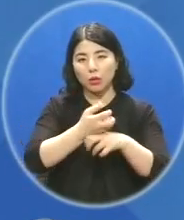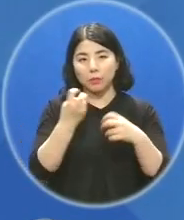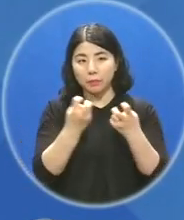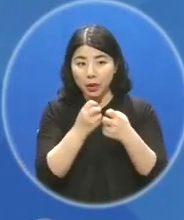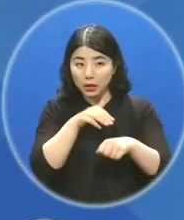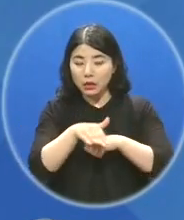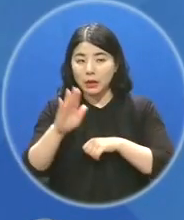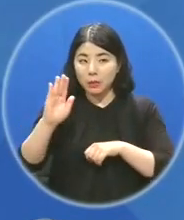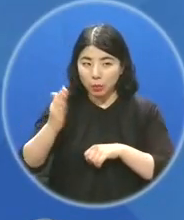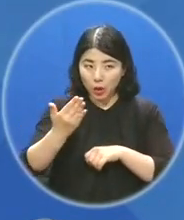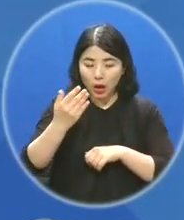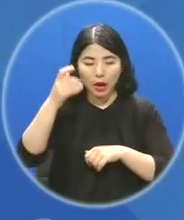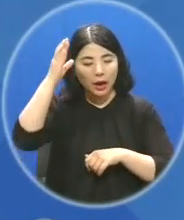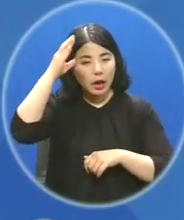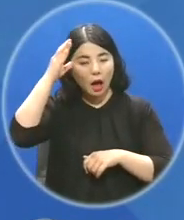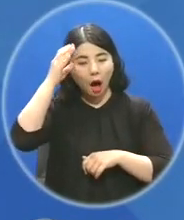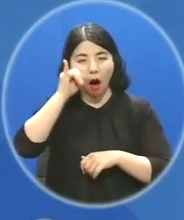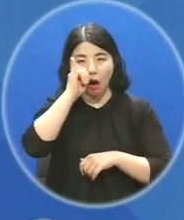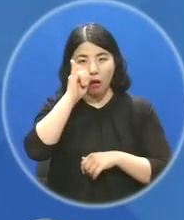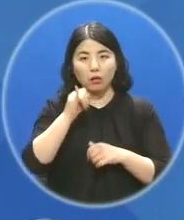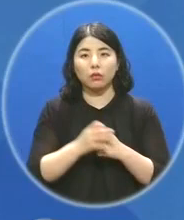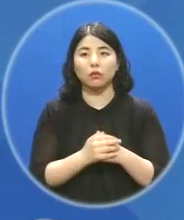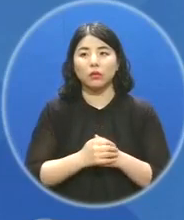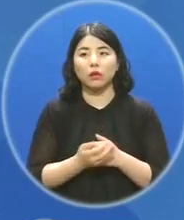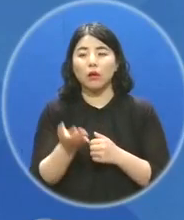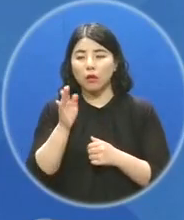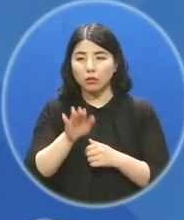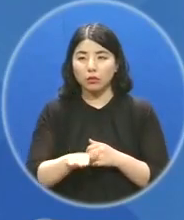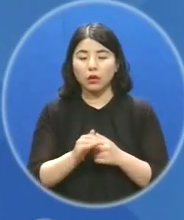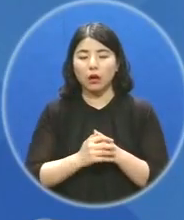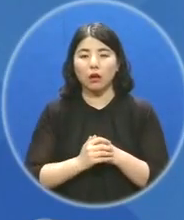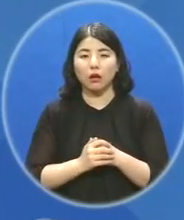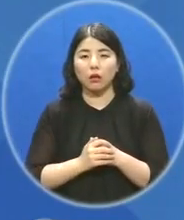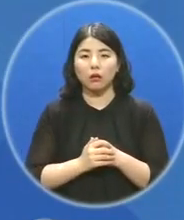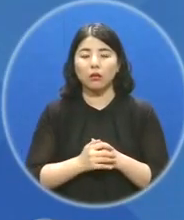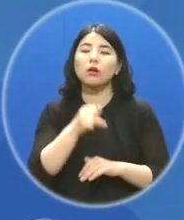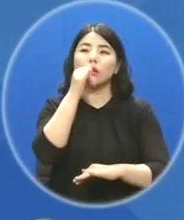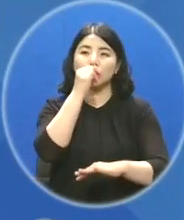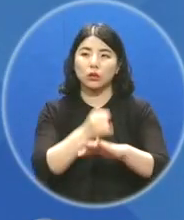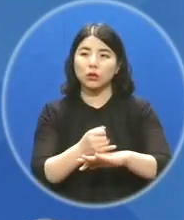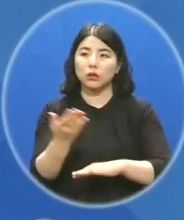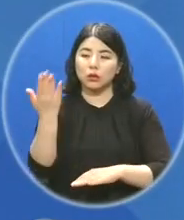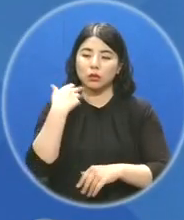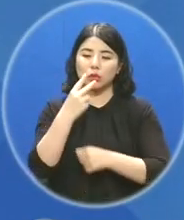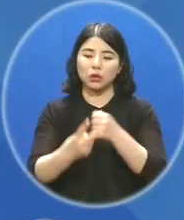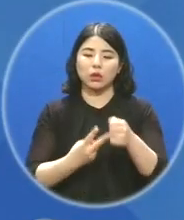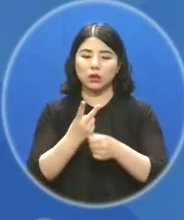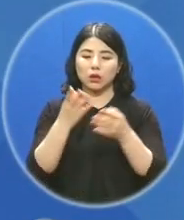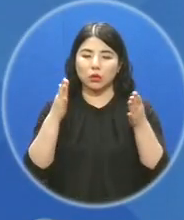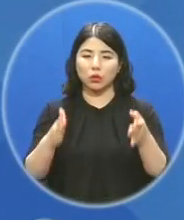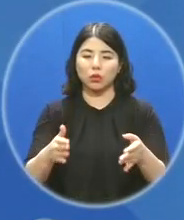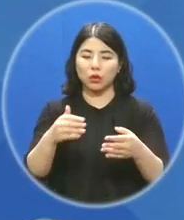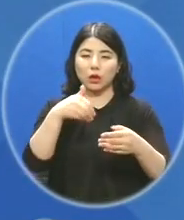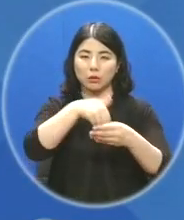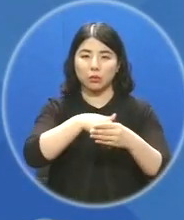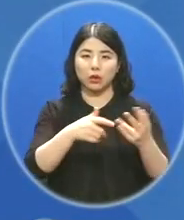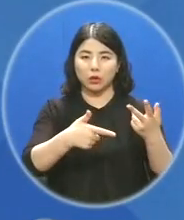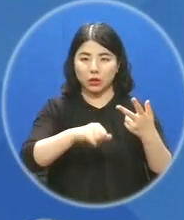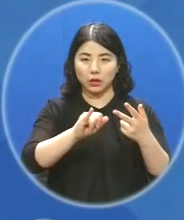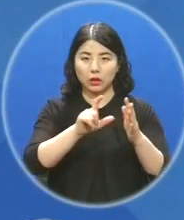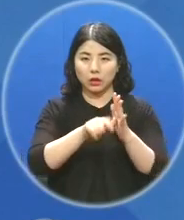모습으로 바뀌지 않을까 이런 기대를 하고 있었단 말이에요. 네. 그런데 적어도 지난 2년 동안에 저는 민선